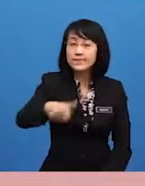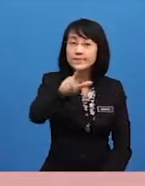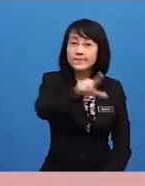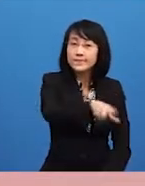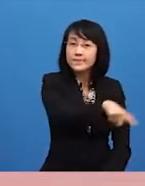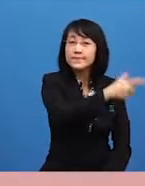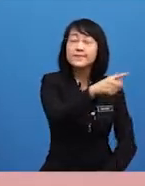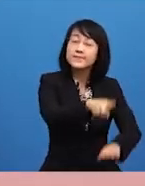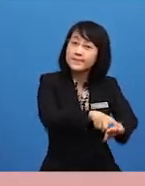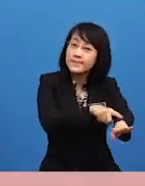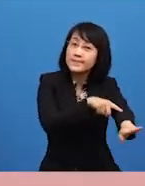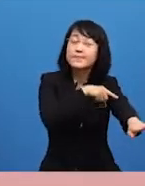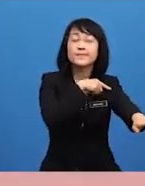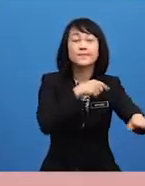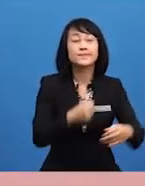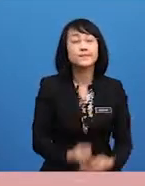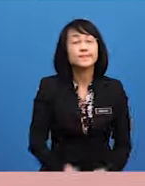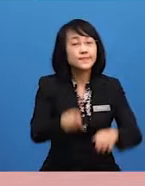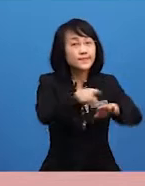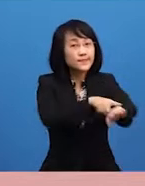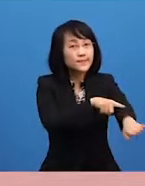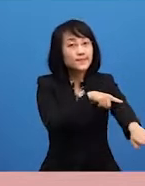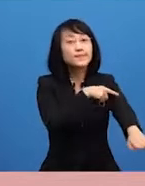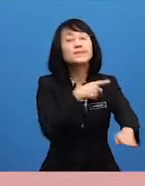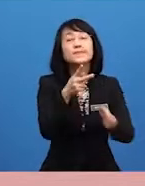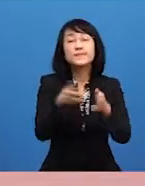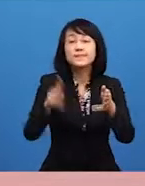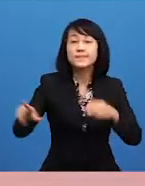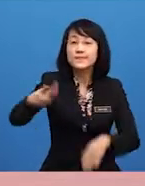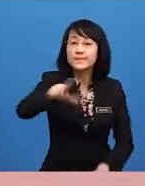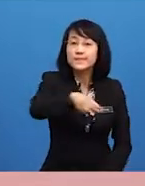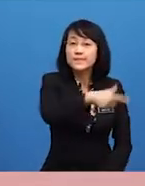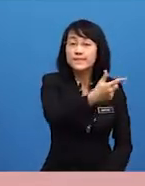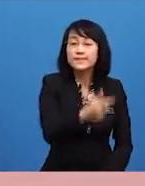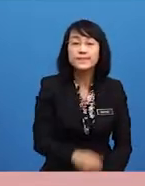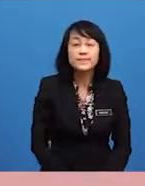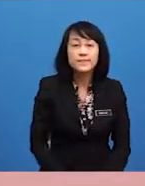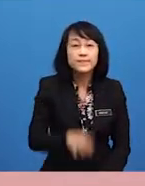panjang. Panjang pinggir laut di Malaysia kira-kira